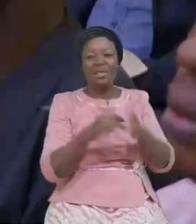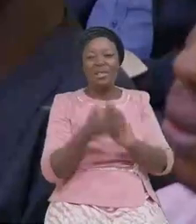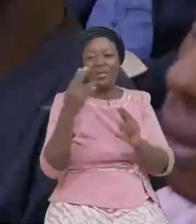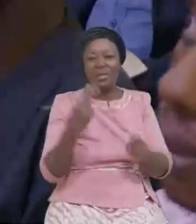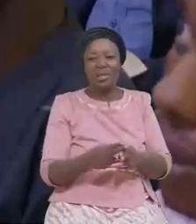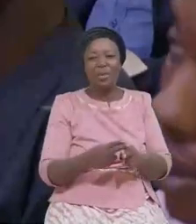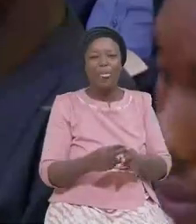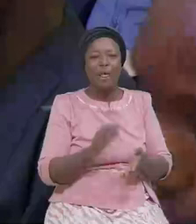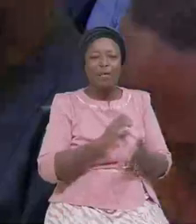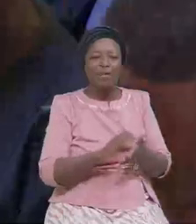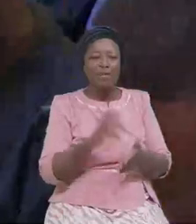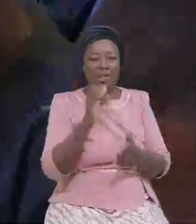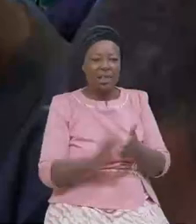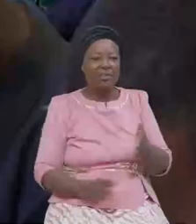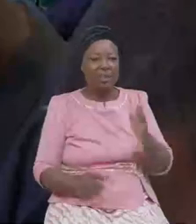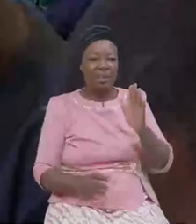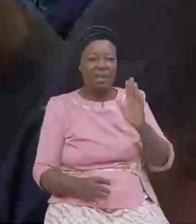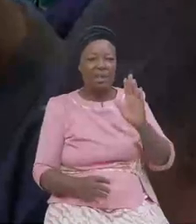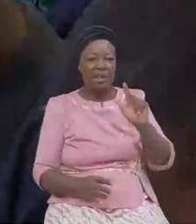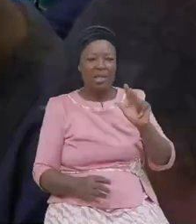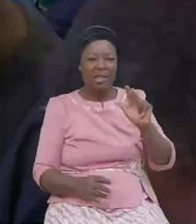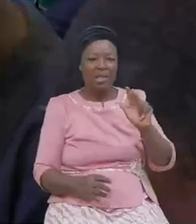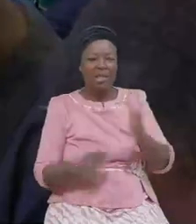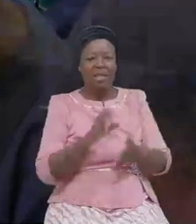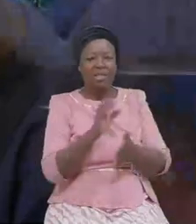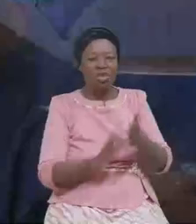Voyez le chapitre 14.